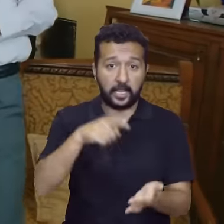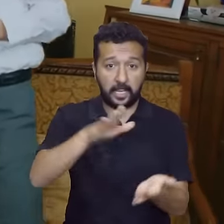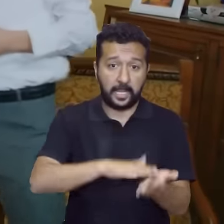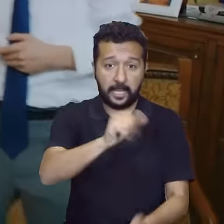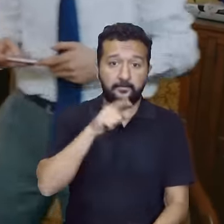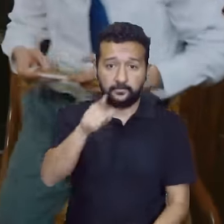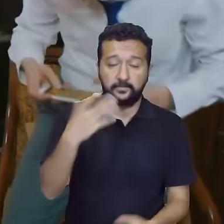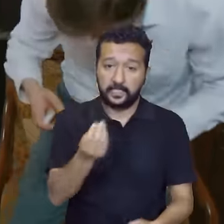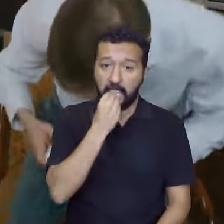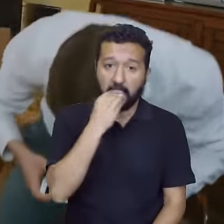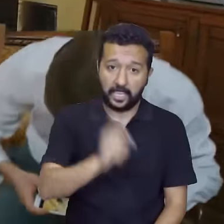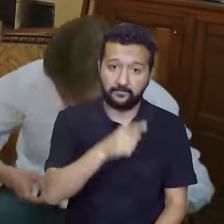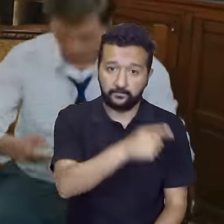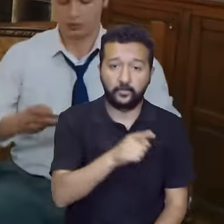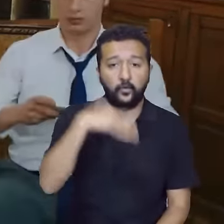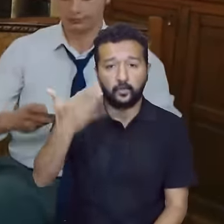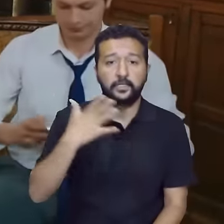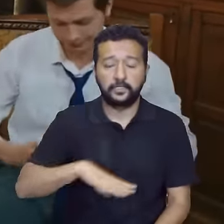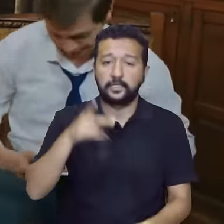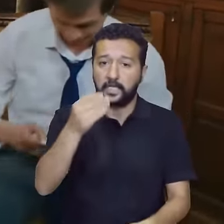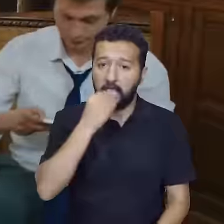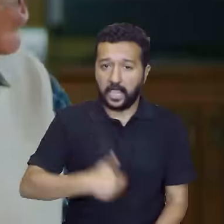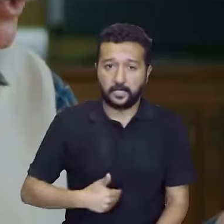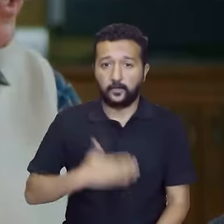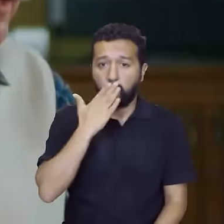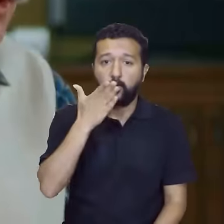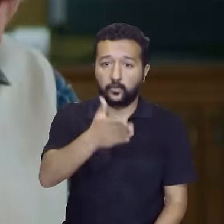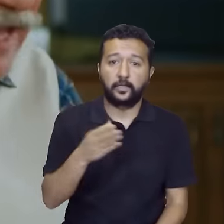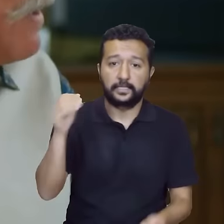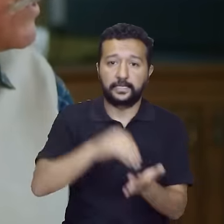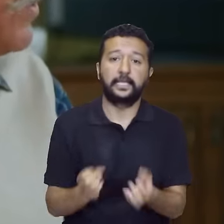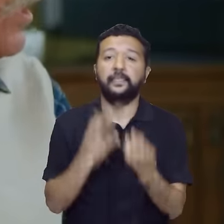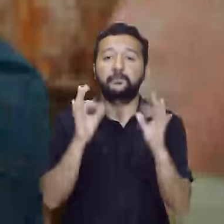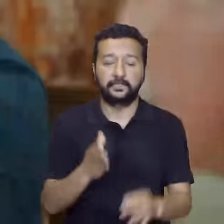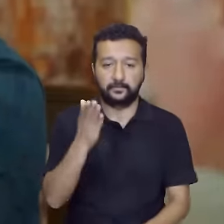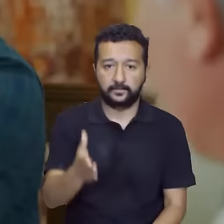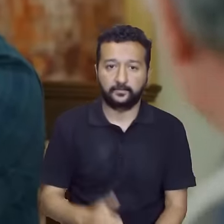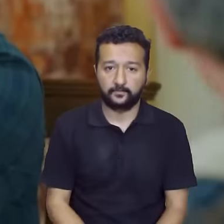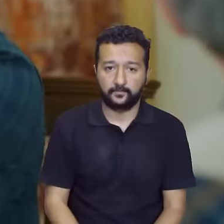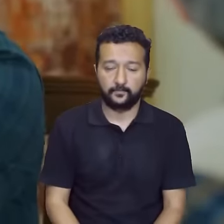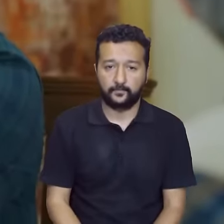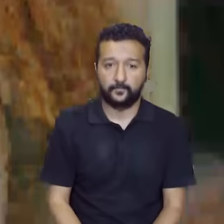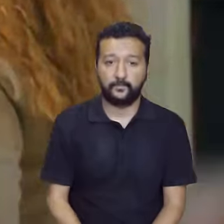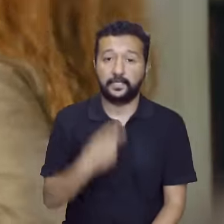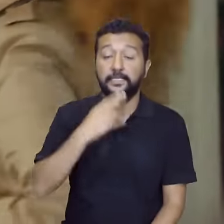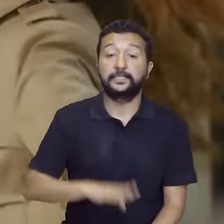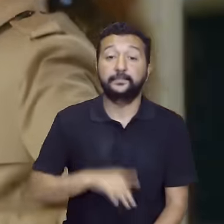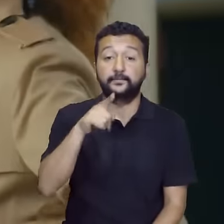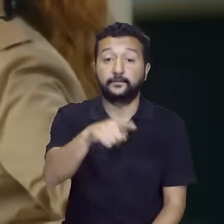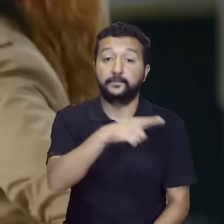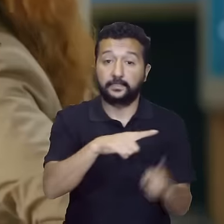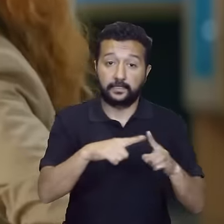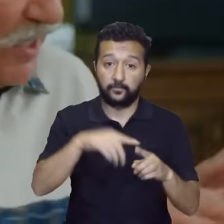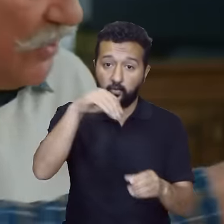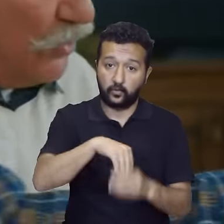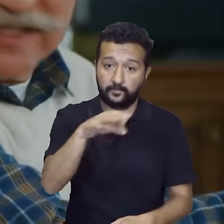eline alıyorsun şunu. İki lokma bir şey ye, ondan sonra acacın okula gidiyorsun. Harçlık yetmiyor. Yetmez tabii. Tuncay telefonuyla oturdu. Itır kızım, termosa